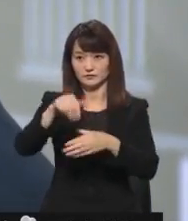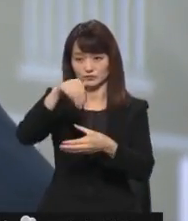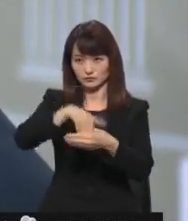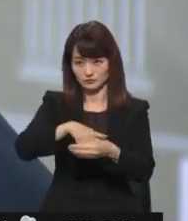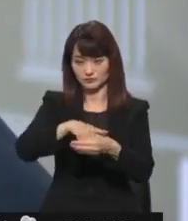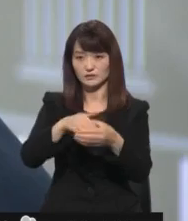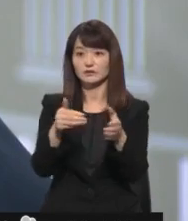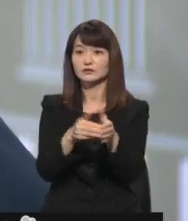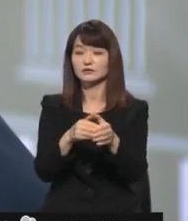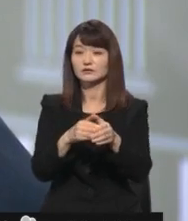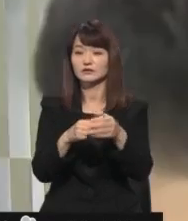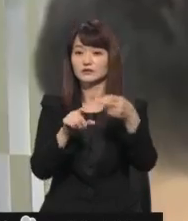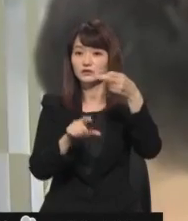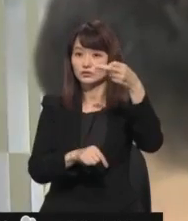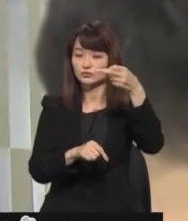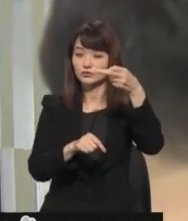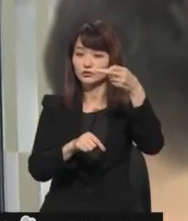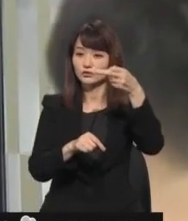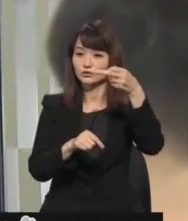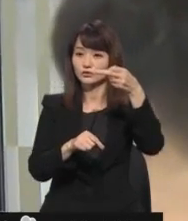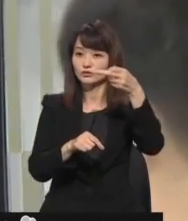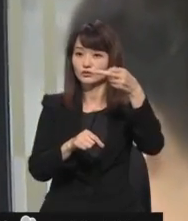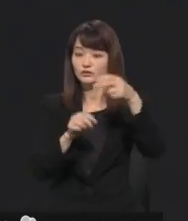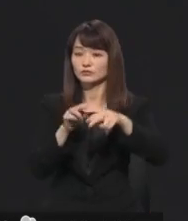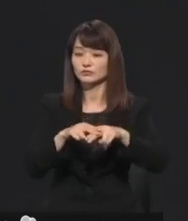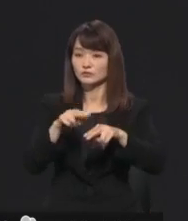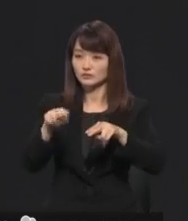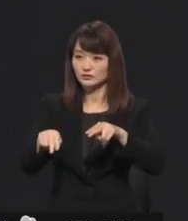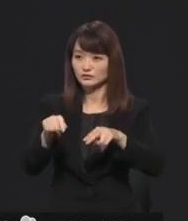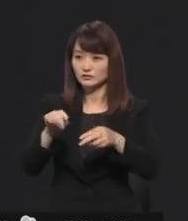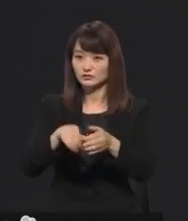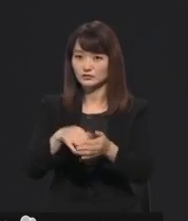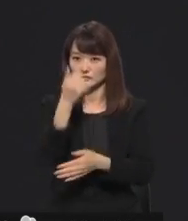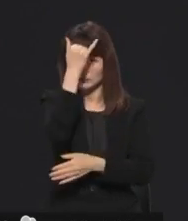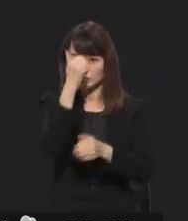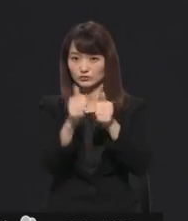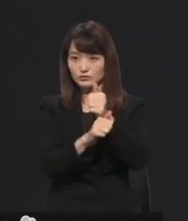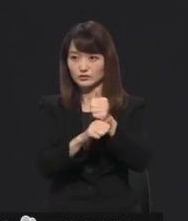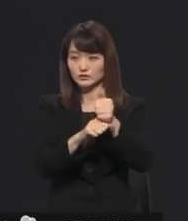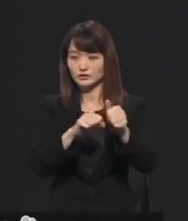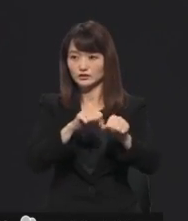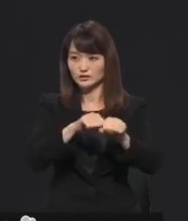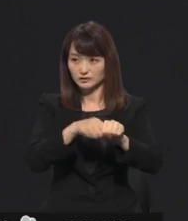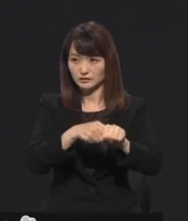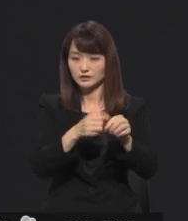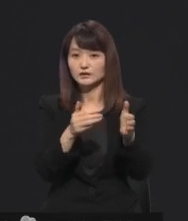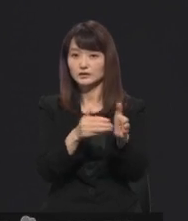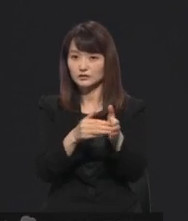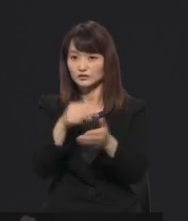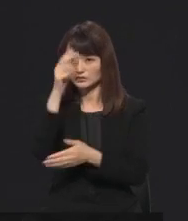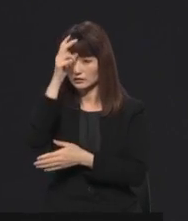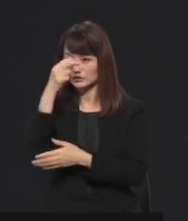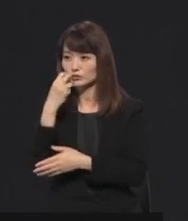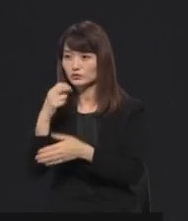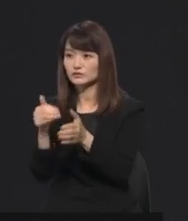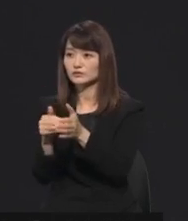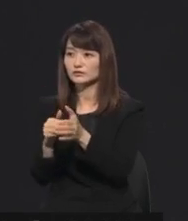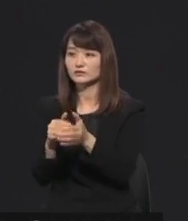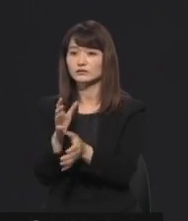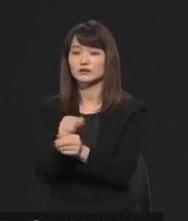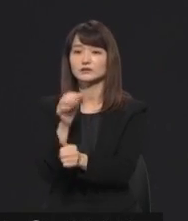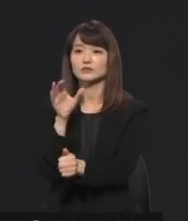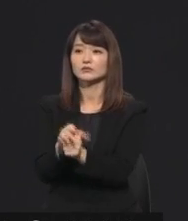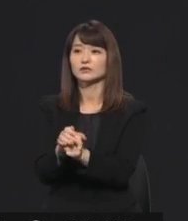올 12월 있지 않습니까 그러면 그때 가면 윤리위 증기 야경 3 4 정리 얘기가 나오지 않습니까 인기가 6월까지